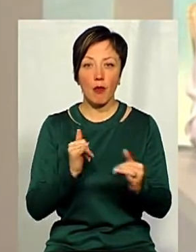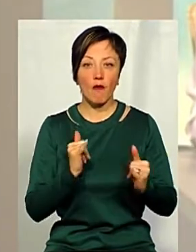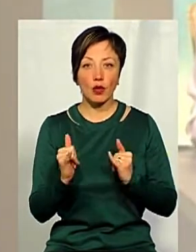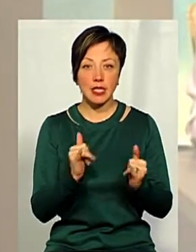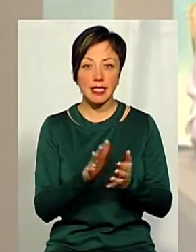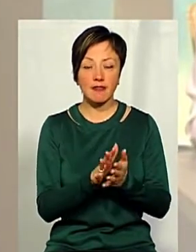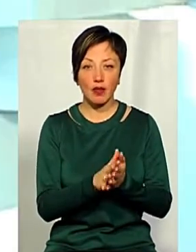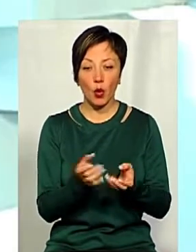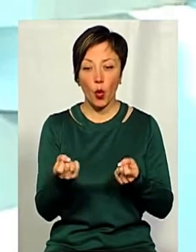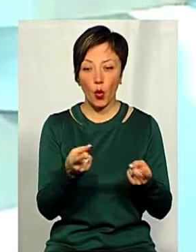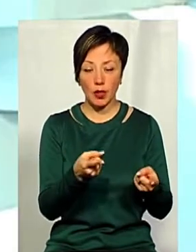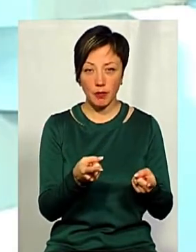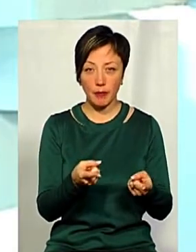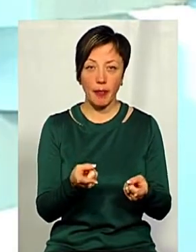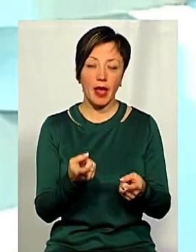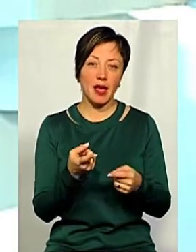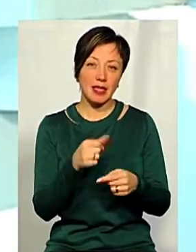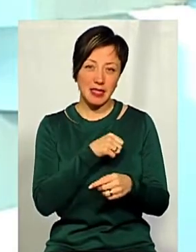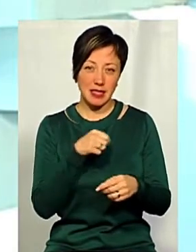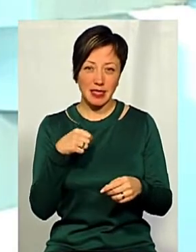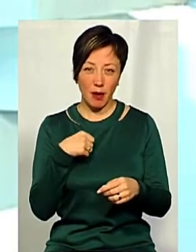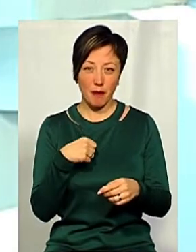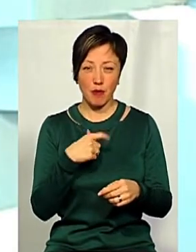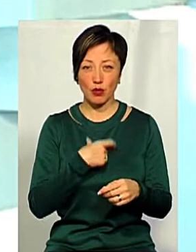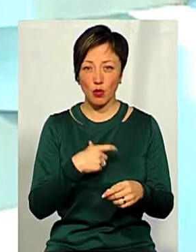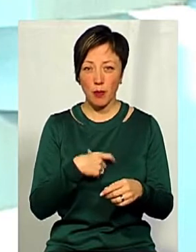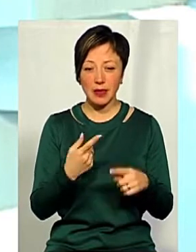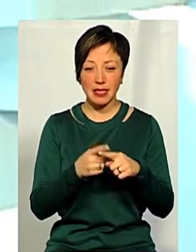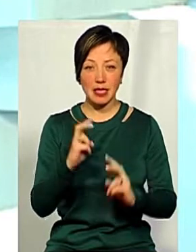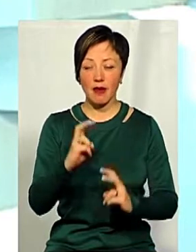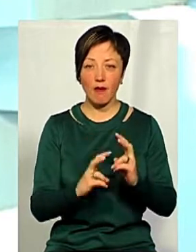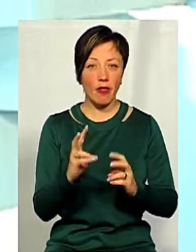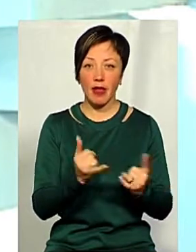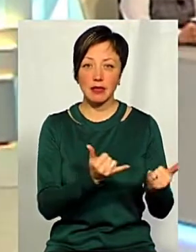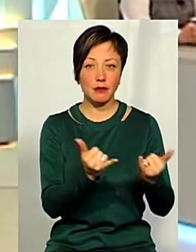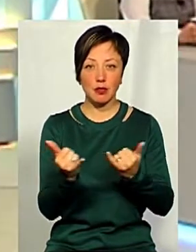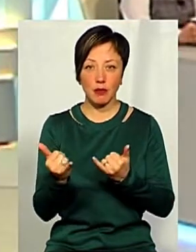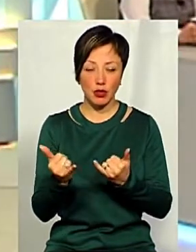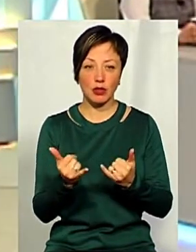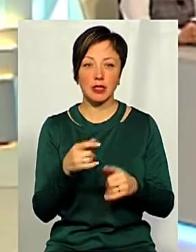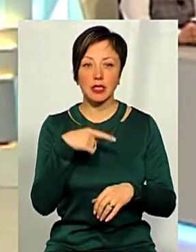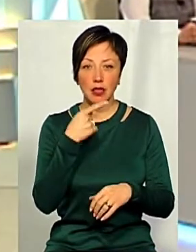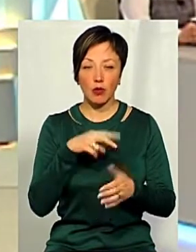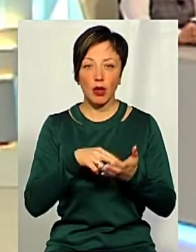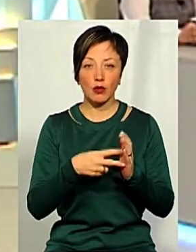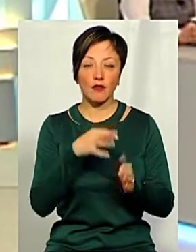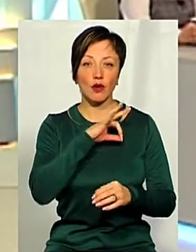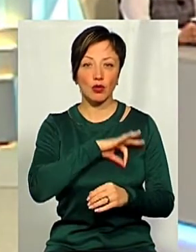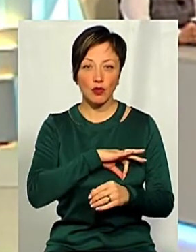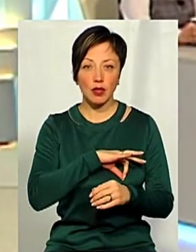відходами. Тому що сам по собі цей об'єкт він не забезпечить. Тому що, як сказав пан Микола, у нас планується